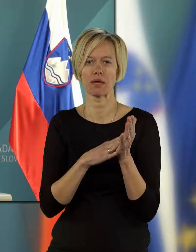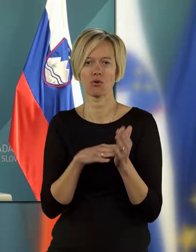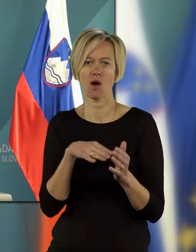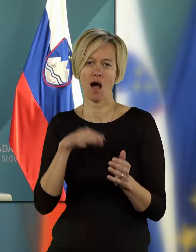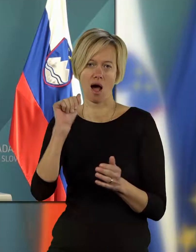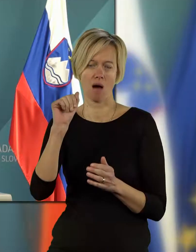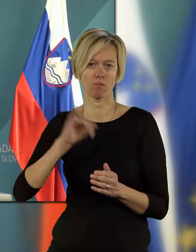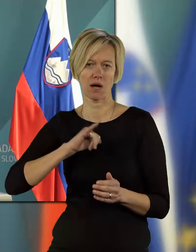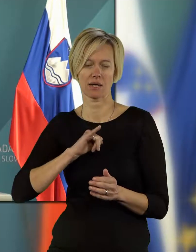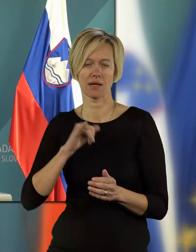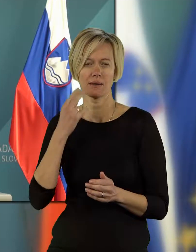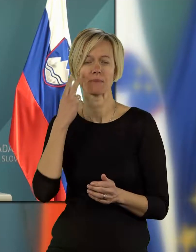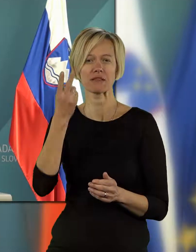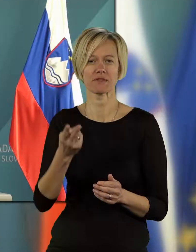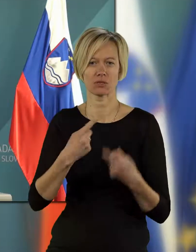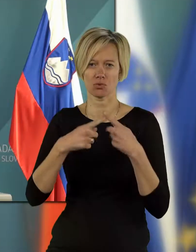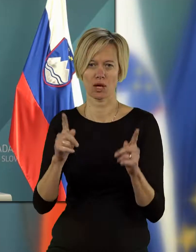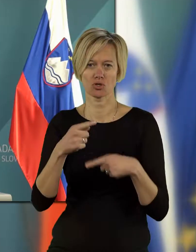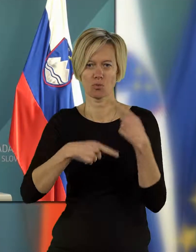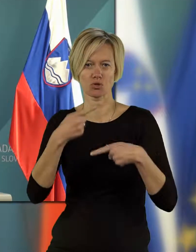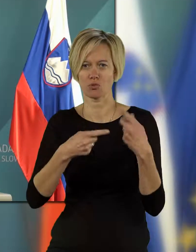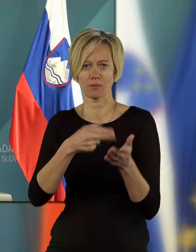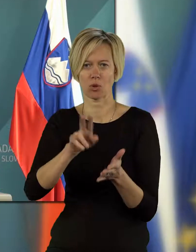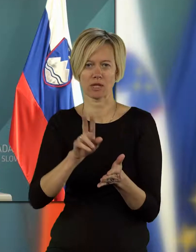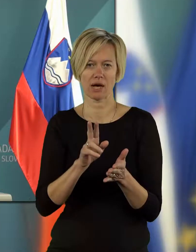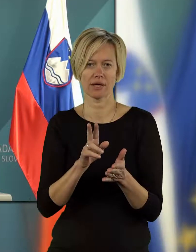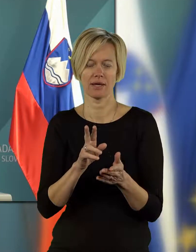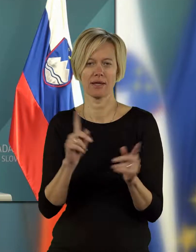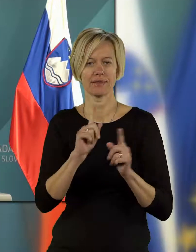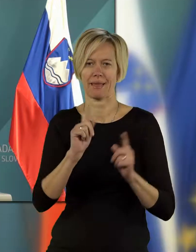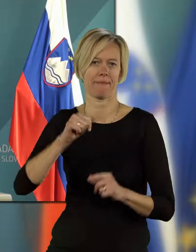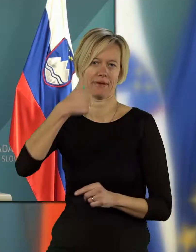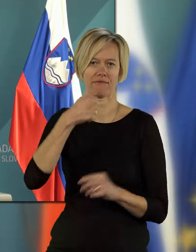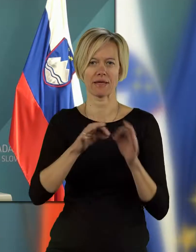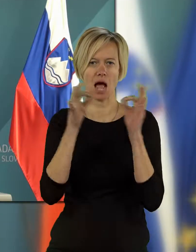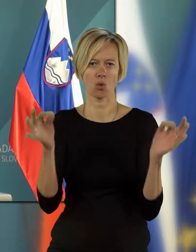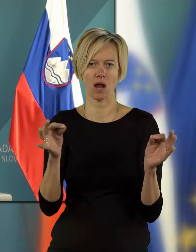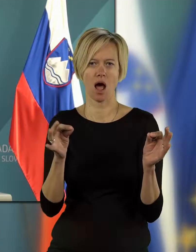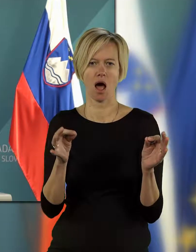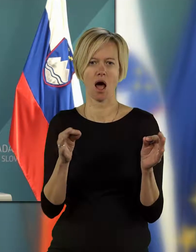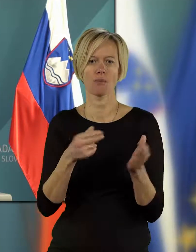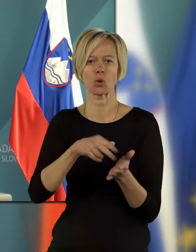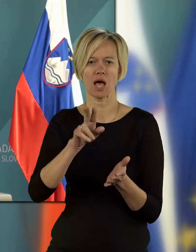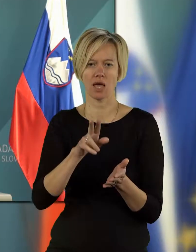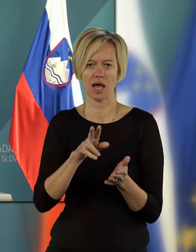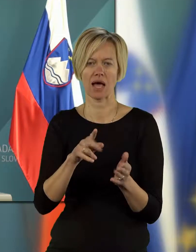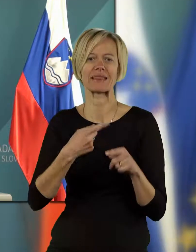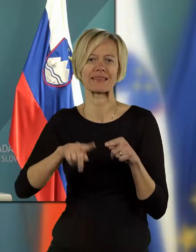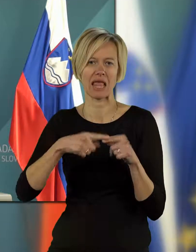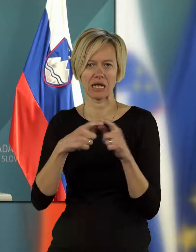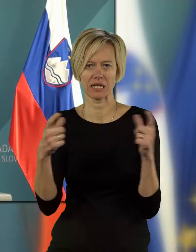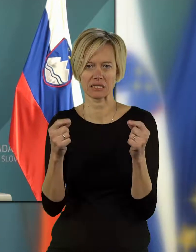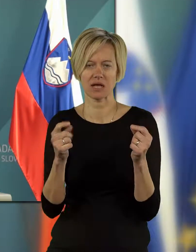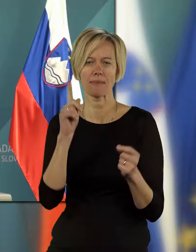v primeru Abanke predviden drugačen postopek prodaje, ne prva javna ponudba delnic, ampak